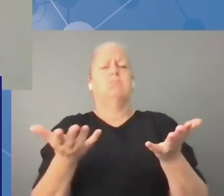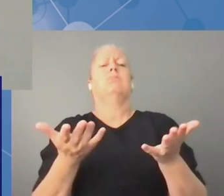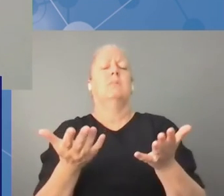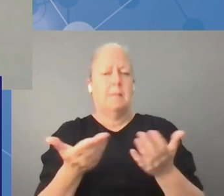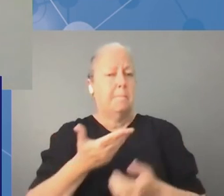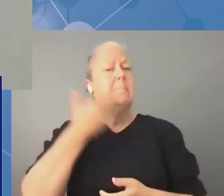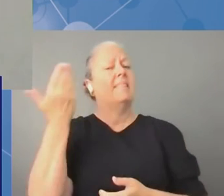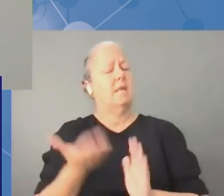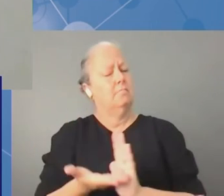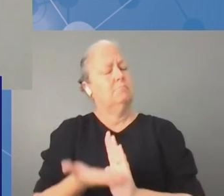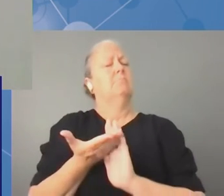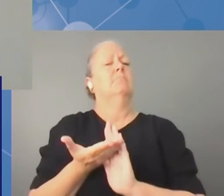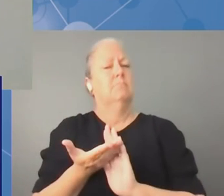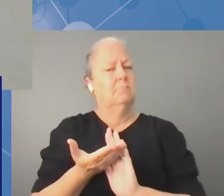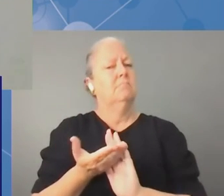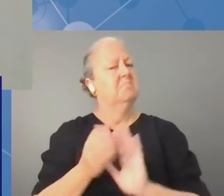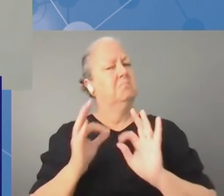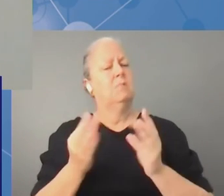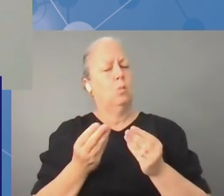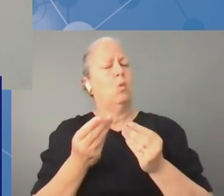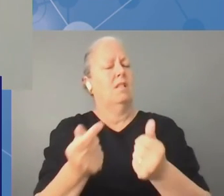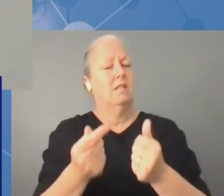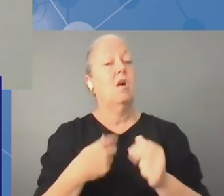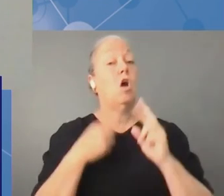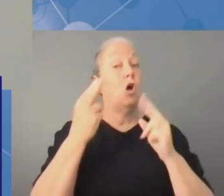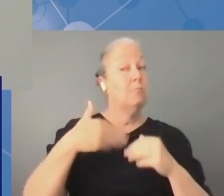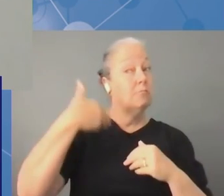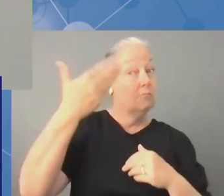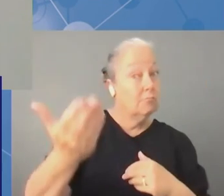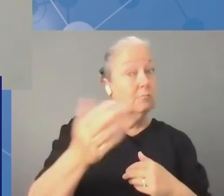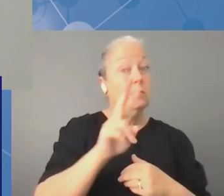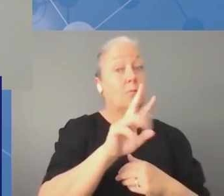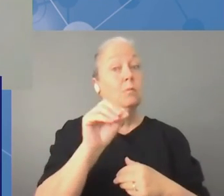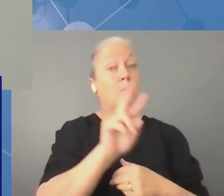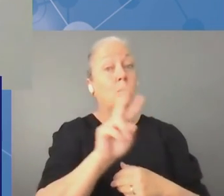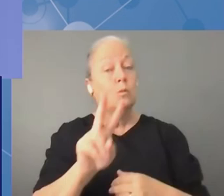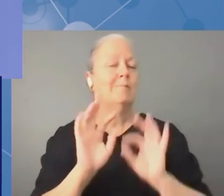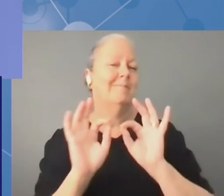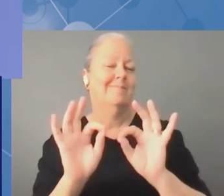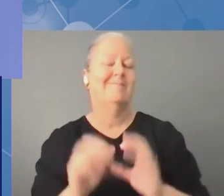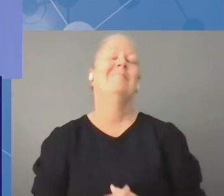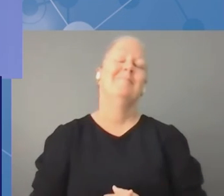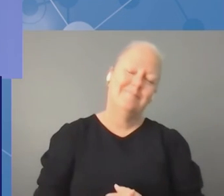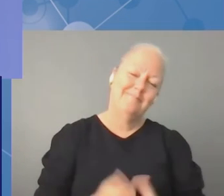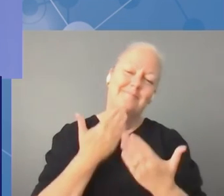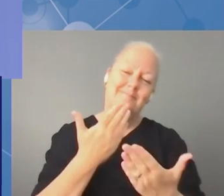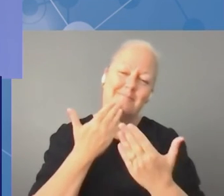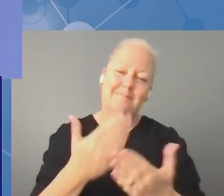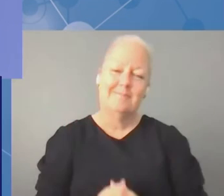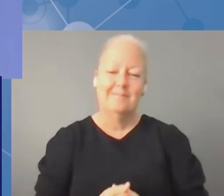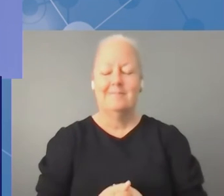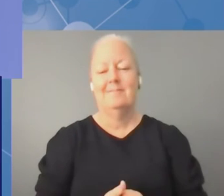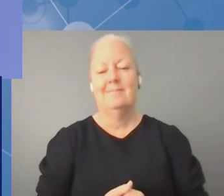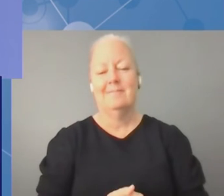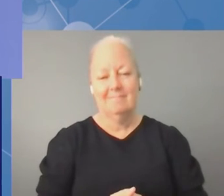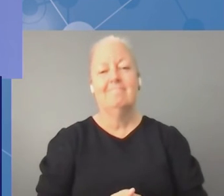например, искусственный интеллект. Так что вот этот саммит IGF, это была очень качественная встреча. Я буду надеяться,